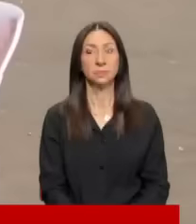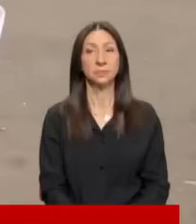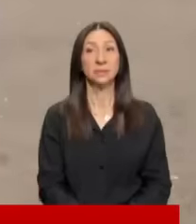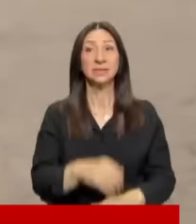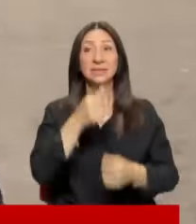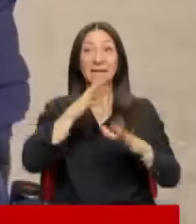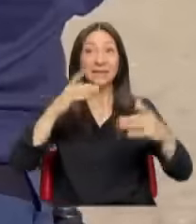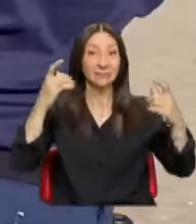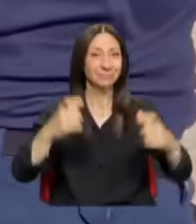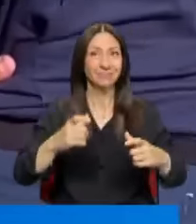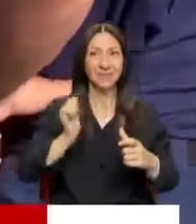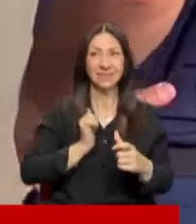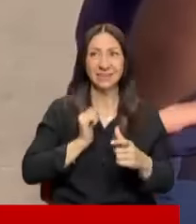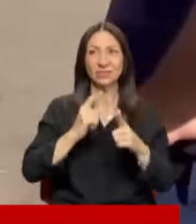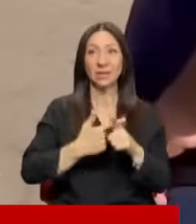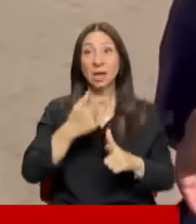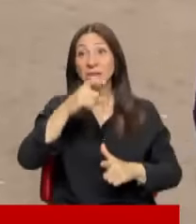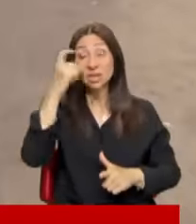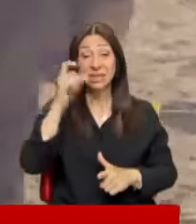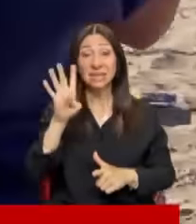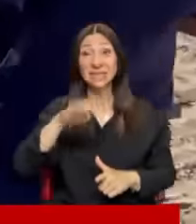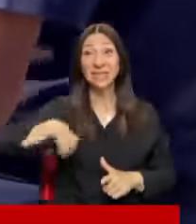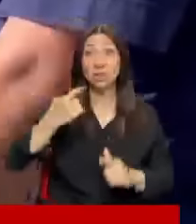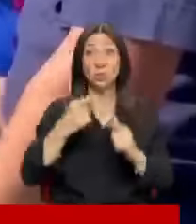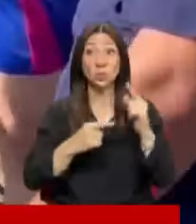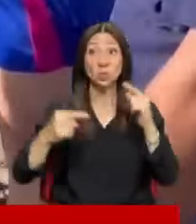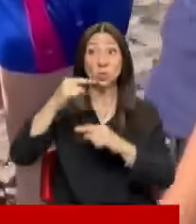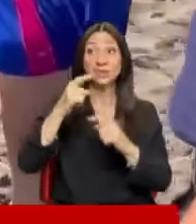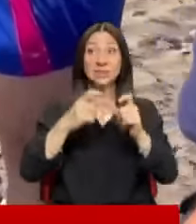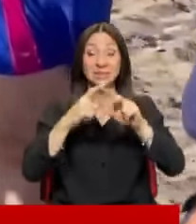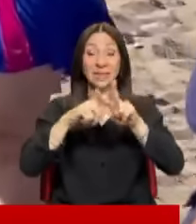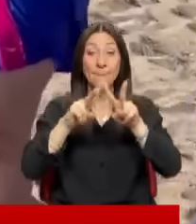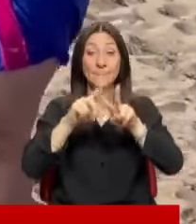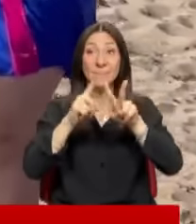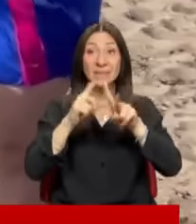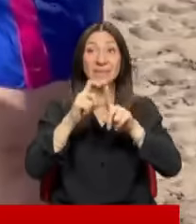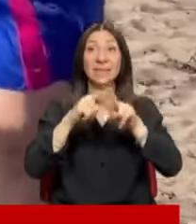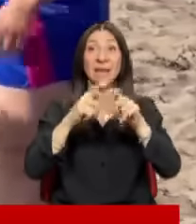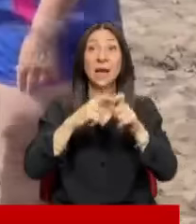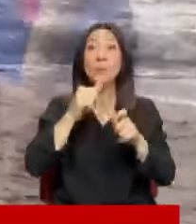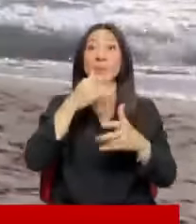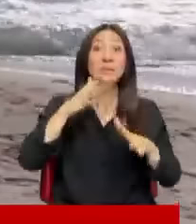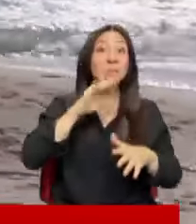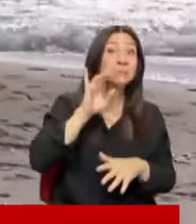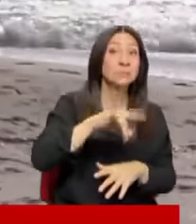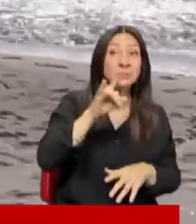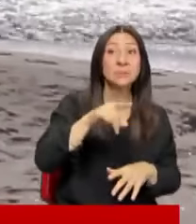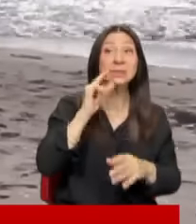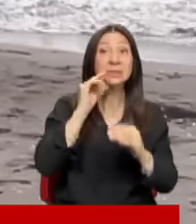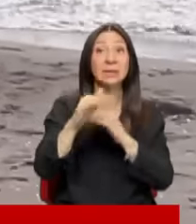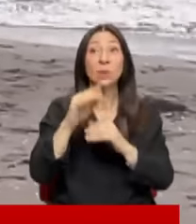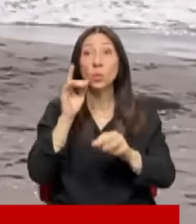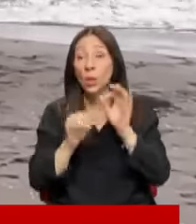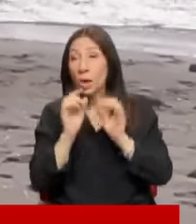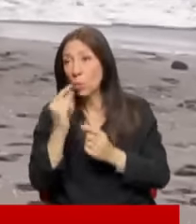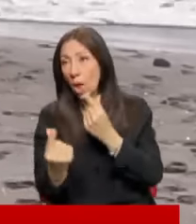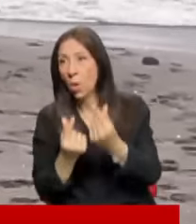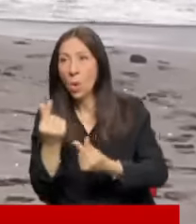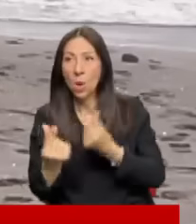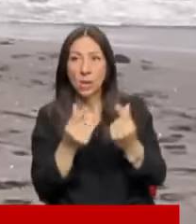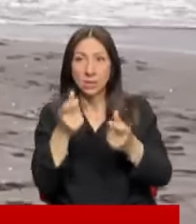Sahil güvenlik ekipleri hava sıcaklığının 40 derecenin üzerine çıktığı Samandağ'da plajları gezerek boğulmalara karşı vatandaşları uyardı.